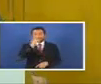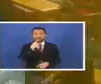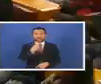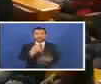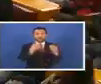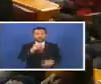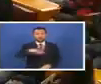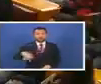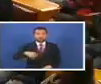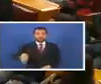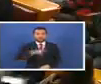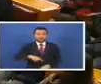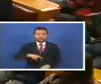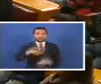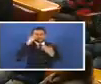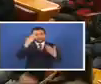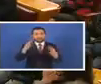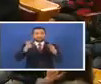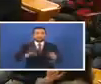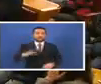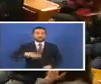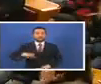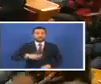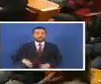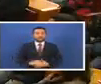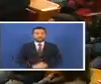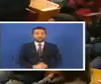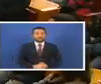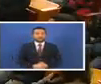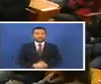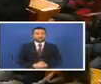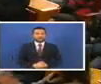söyleyen çocuklarımızı selamlayarak başlamak istiyorum.